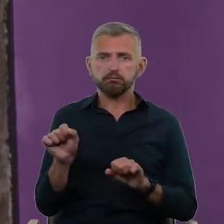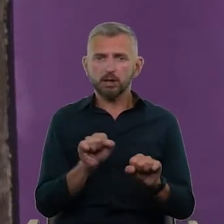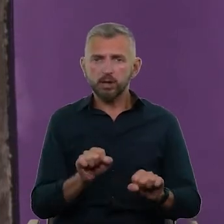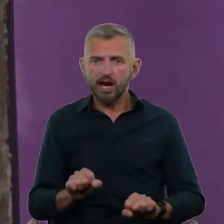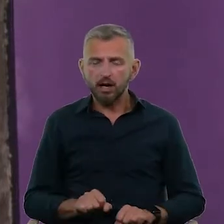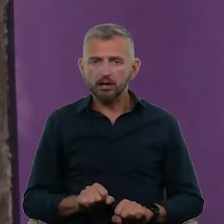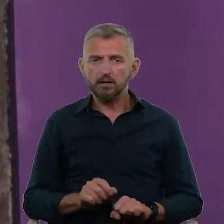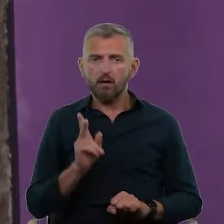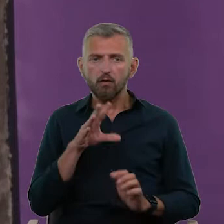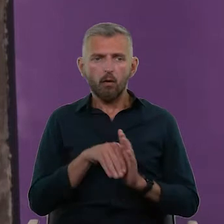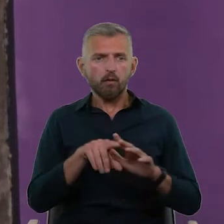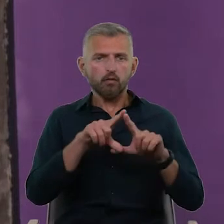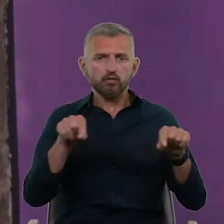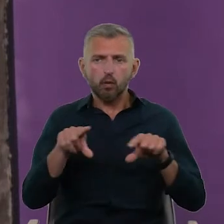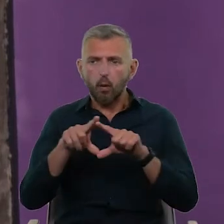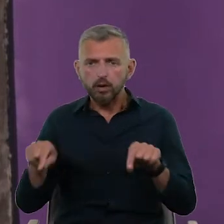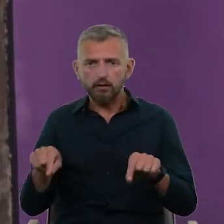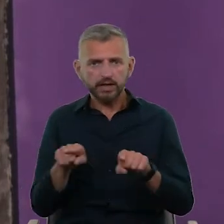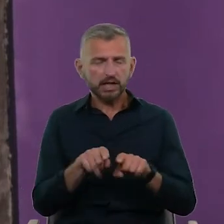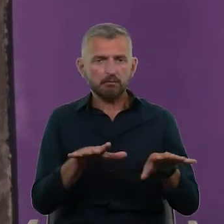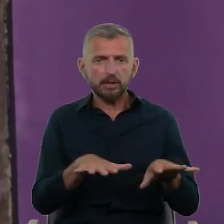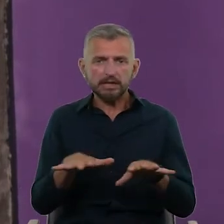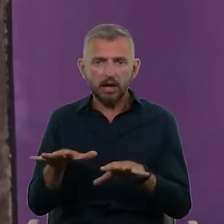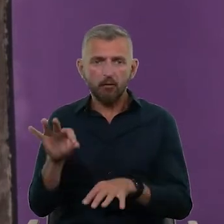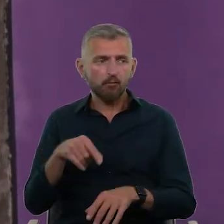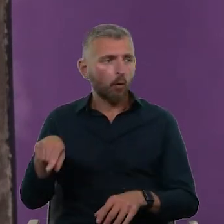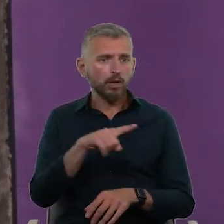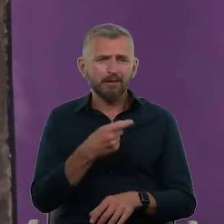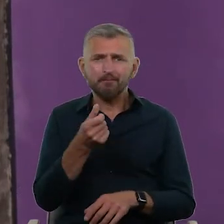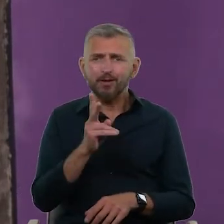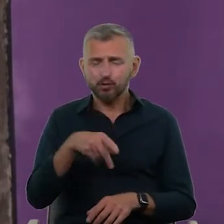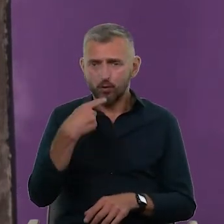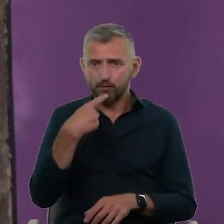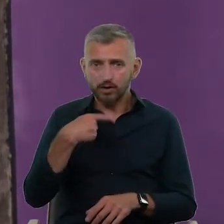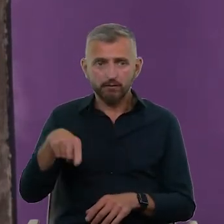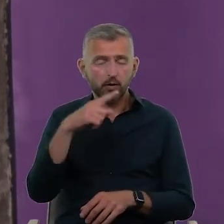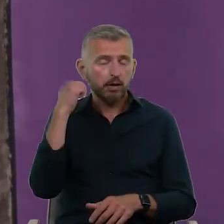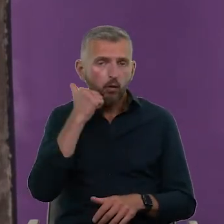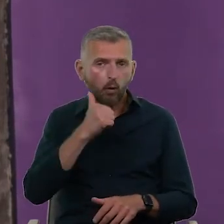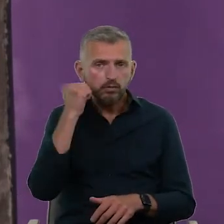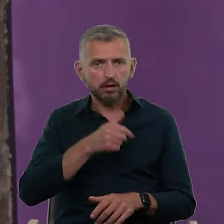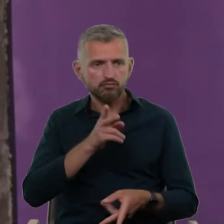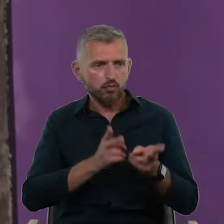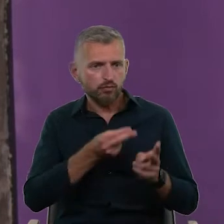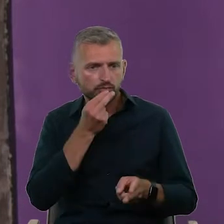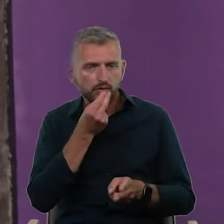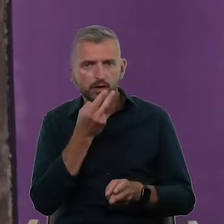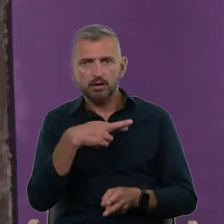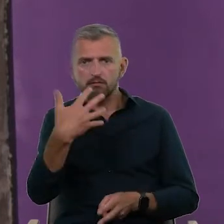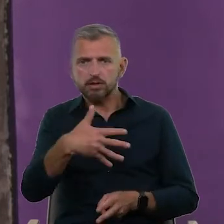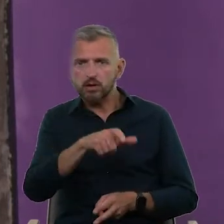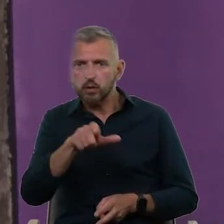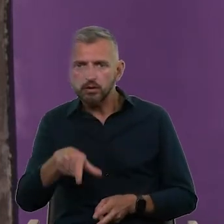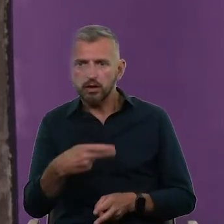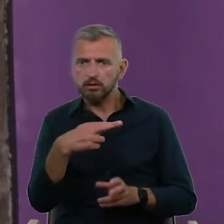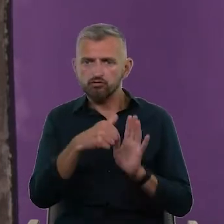прибиральниць, які от в тих школах, в таких місцях, про них мало хто говорить, але вони кожен день готують їсти там для 50 людей,